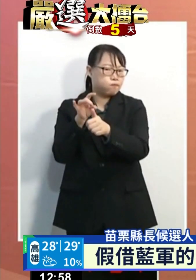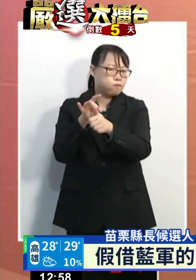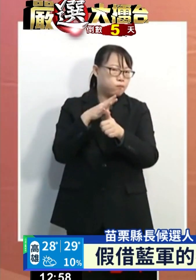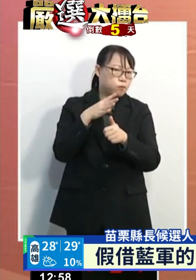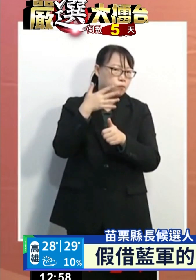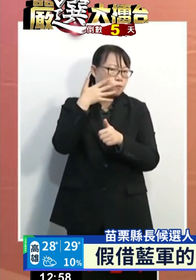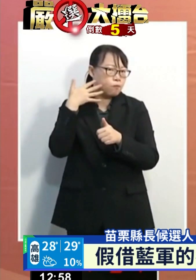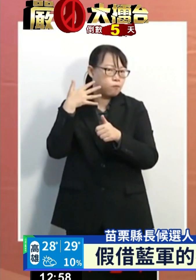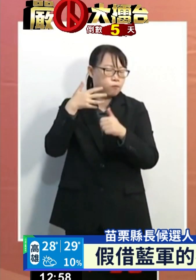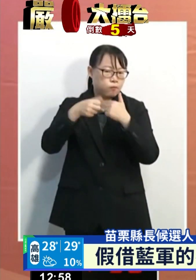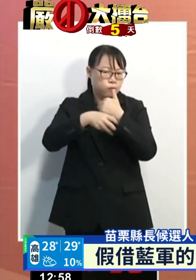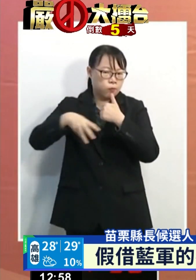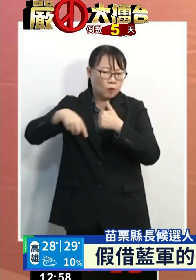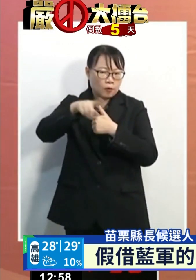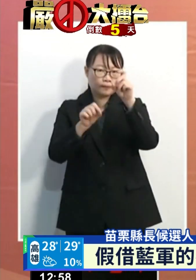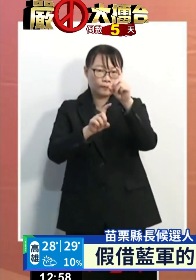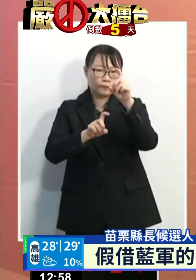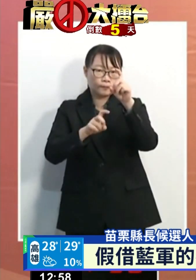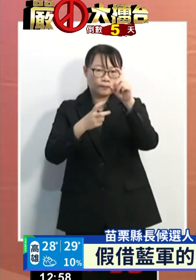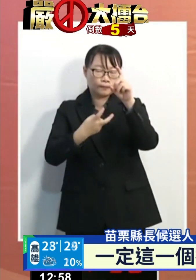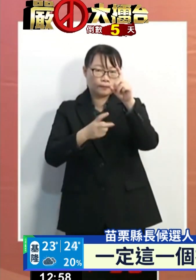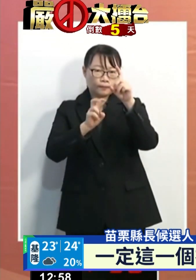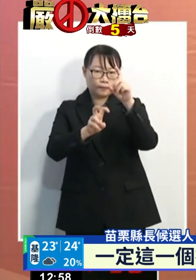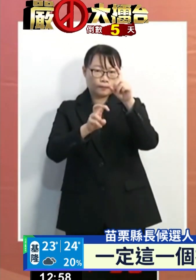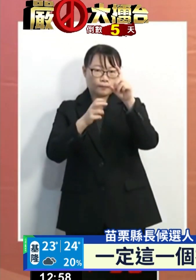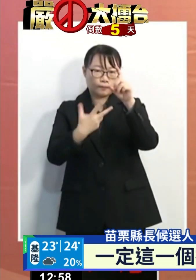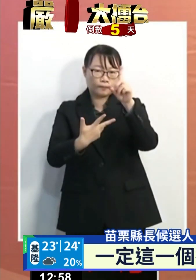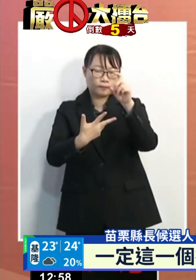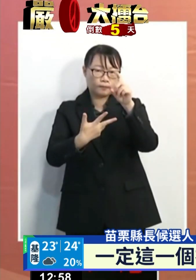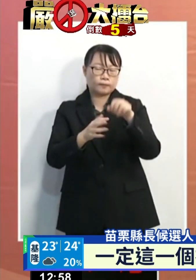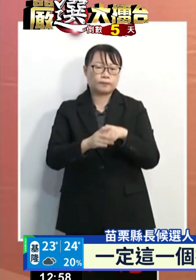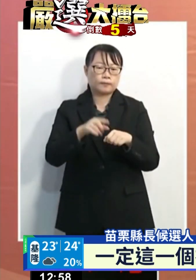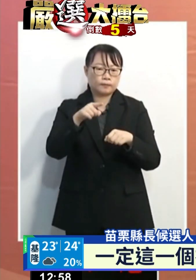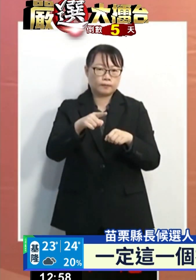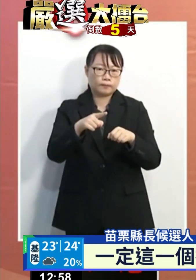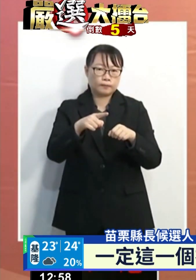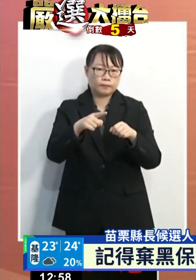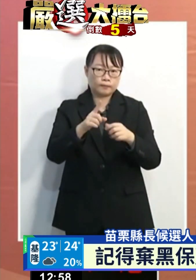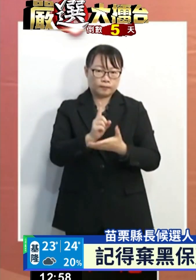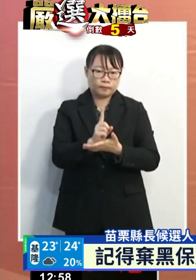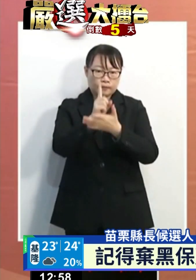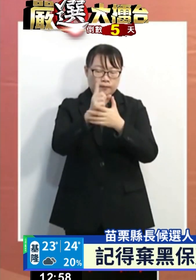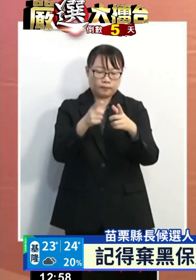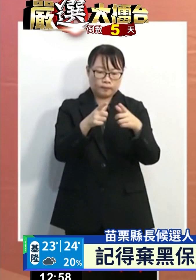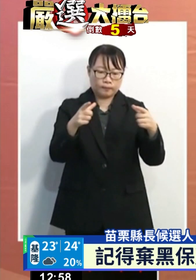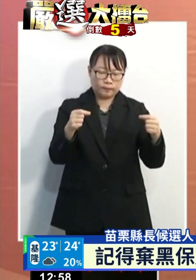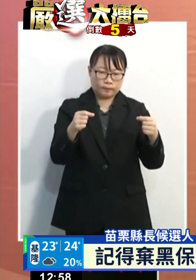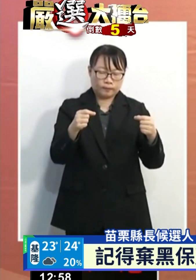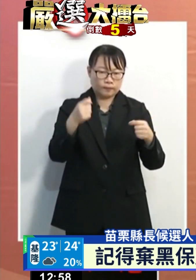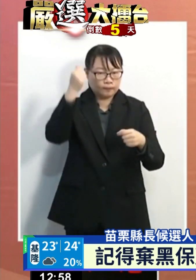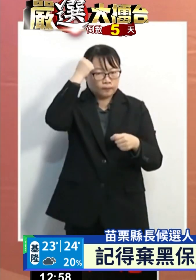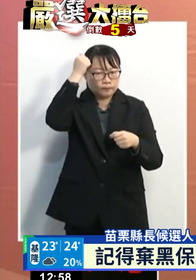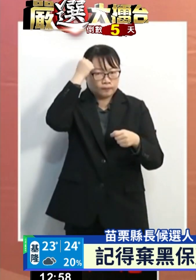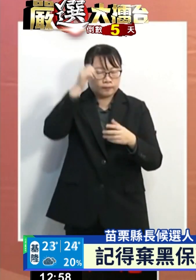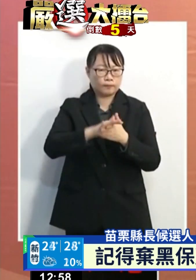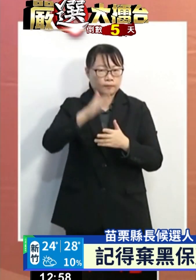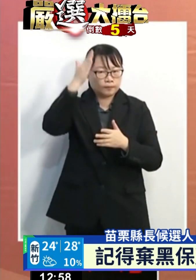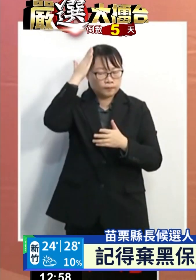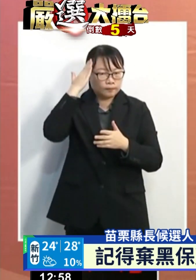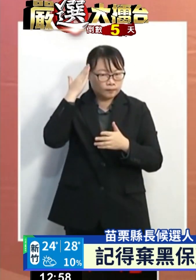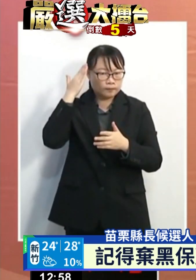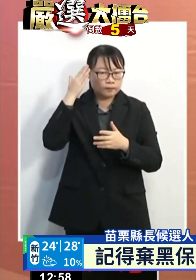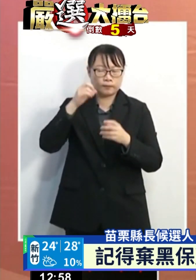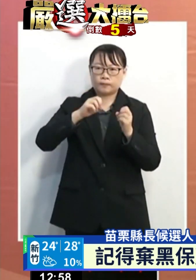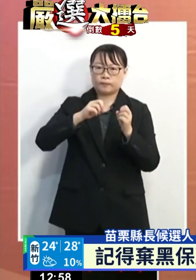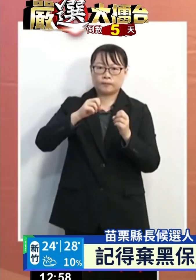不断的在欺骗选票，一定这一个神圣的一票呢，要记得。弃黑保蓝，这